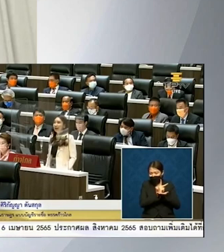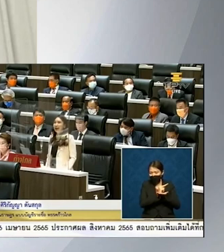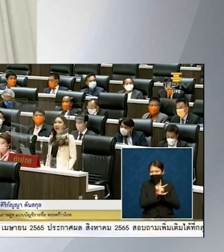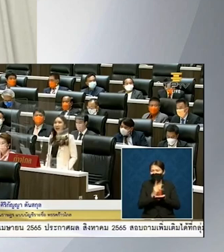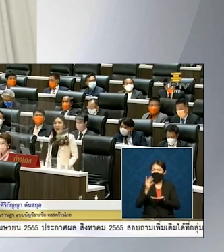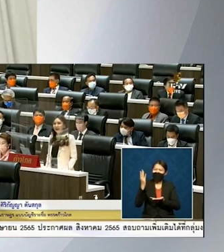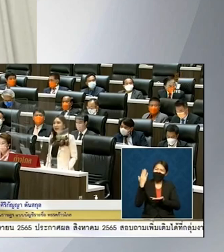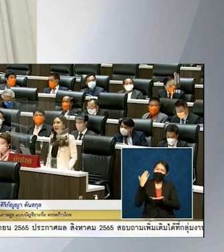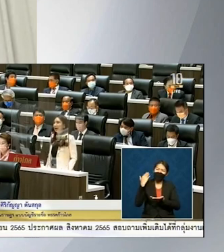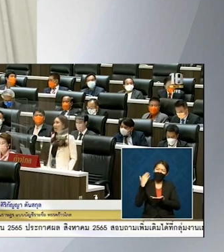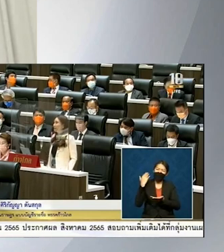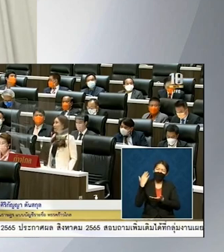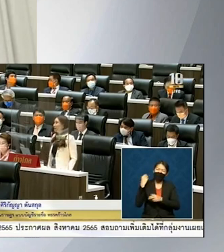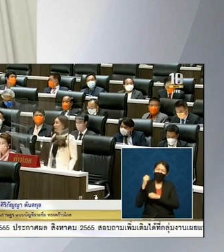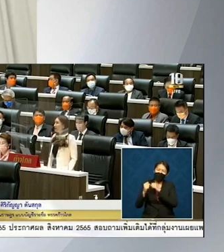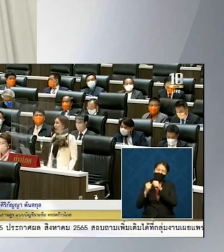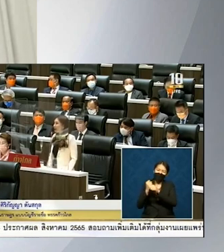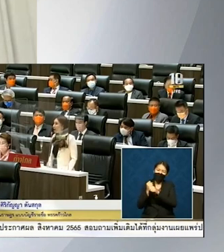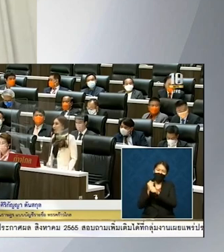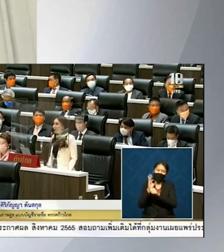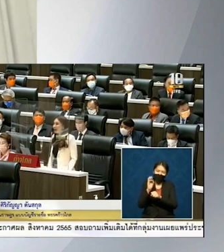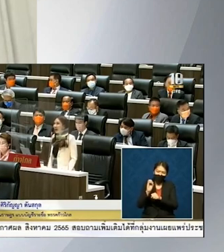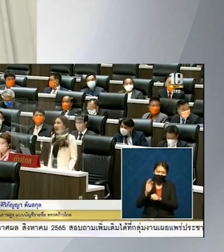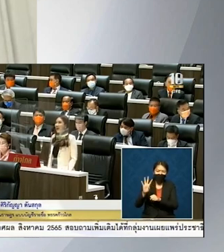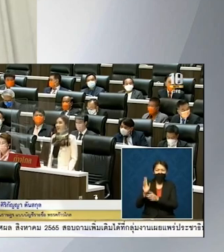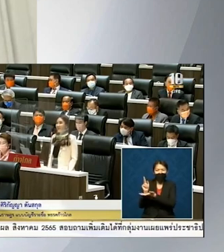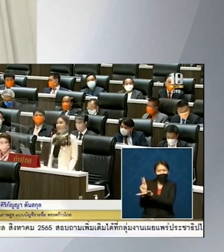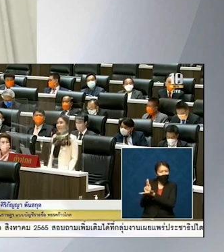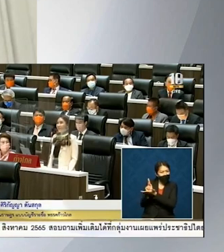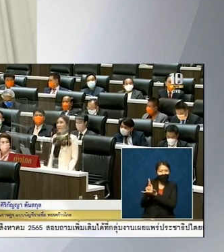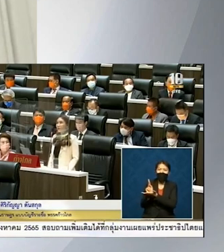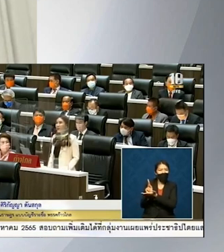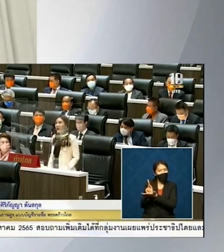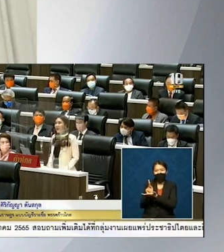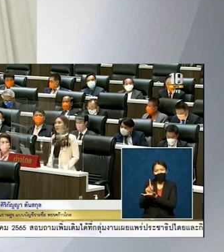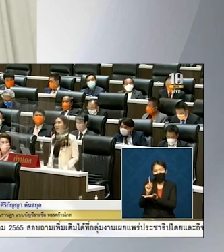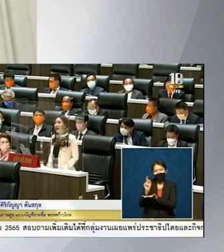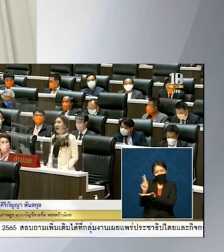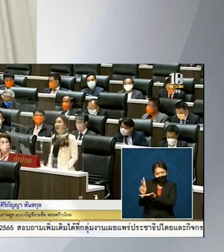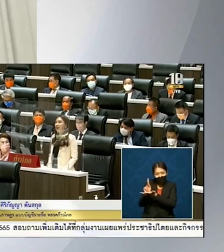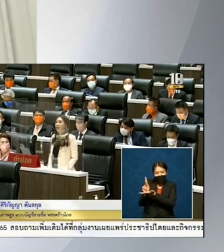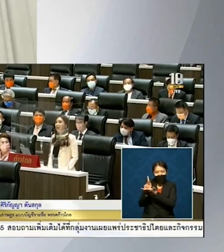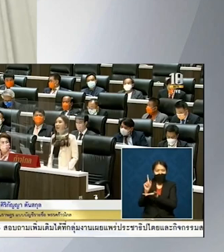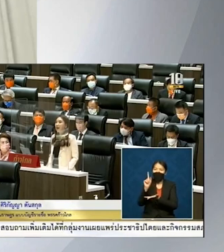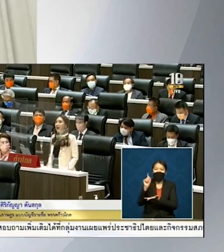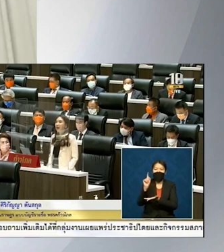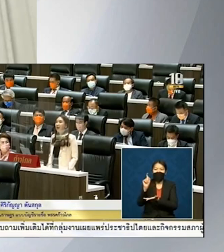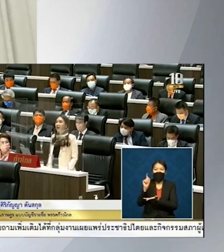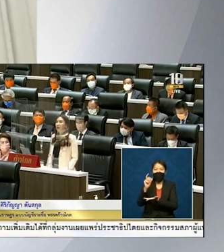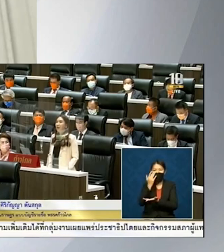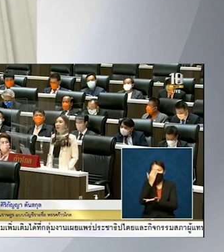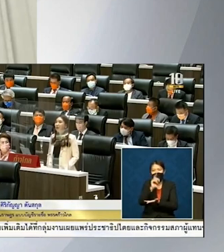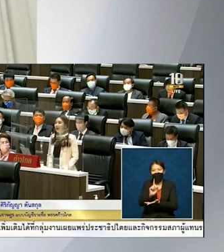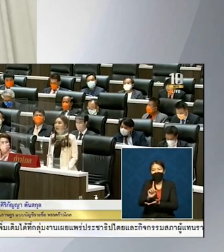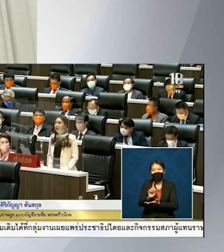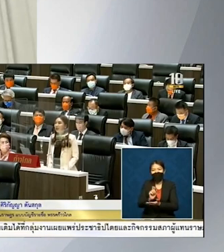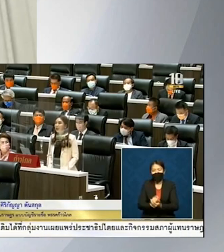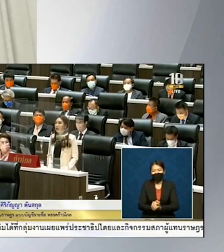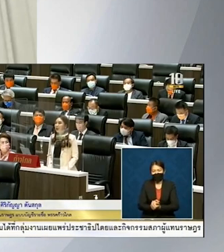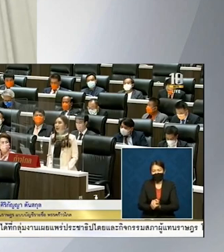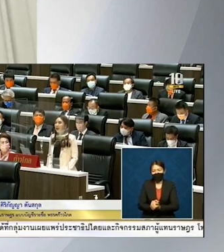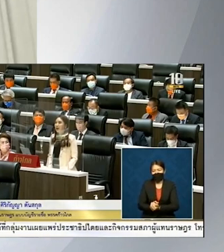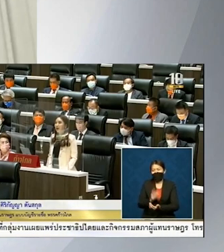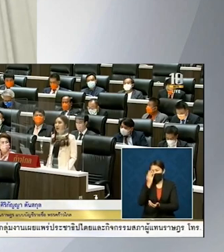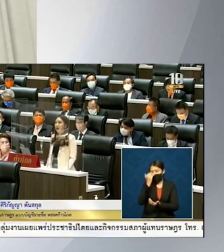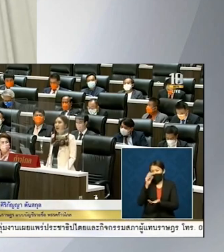ส.ส.ส.ปฏิพัฒน์นะคะก็ดิฉันก็คิดว่าเราก็มีแง่มุมที่ใหม่แล้วก็มีข้อมูลใหม่ๆเอกส